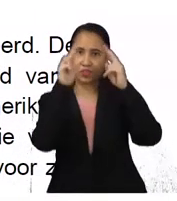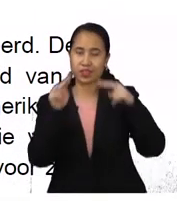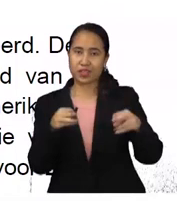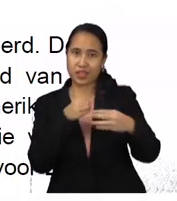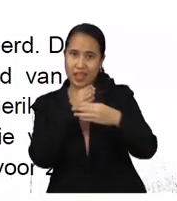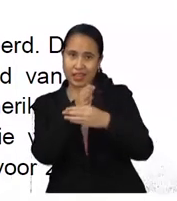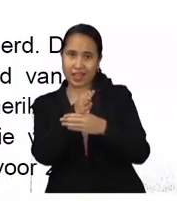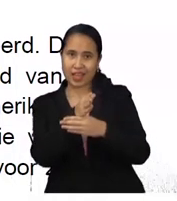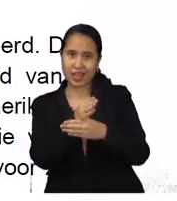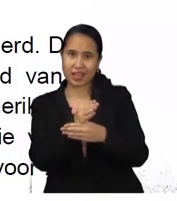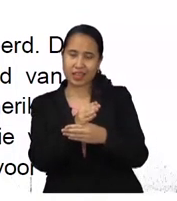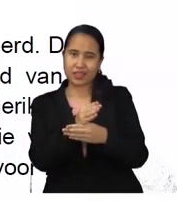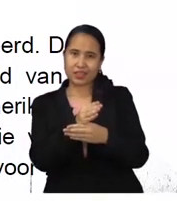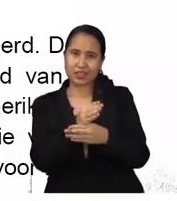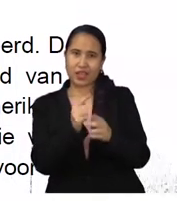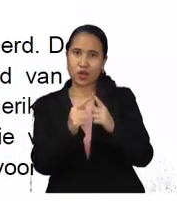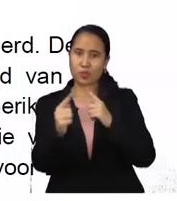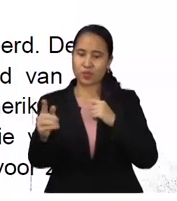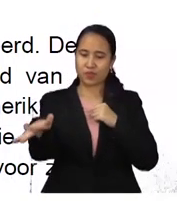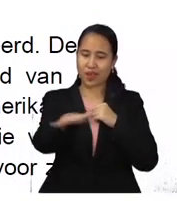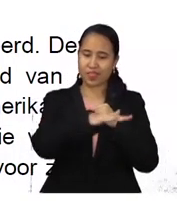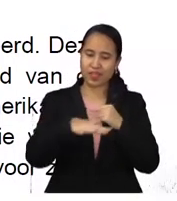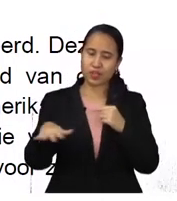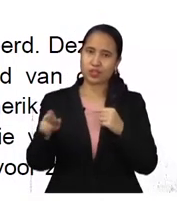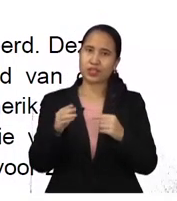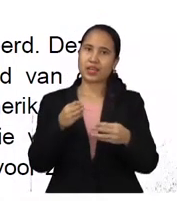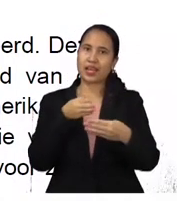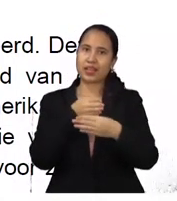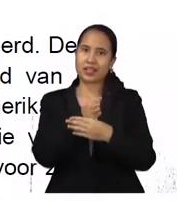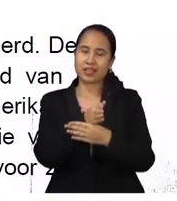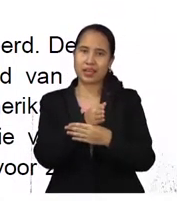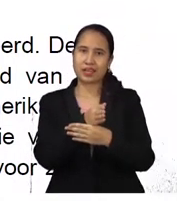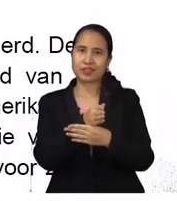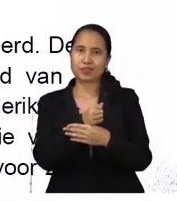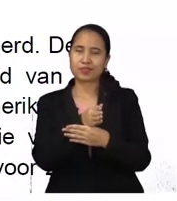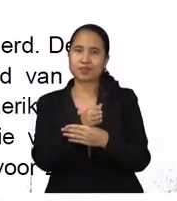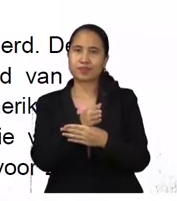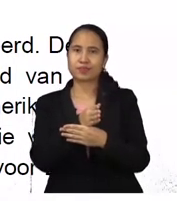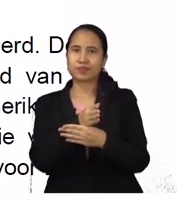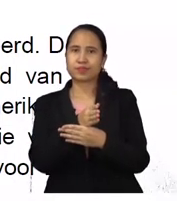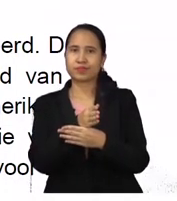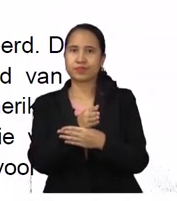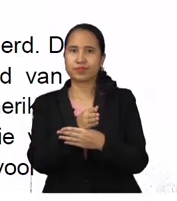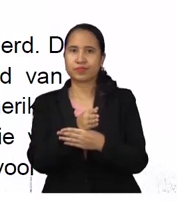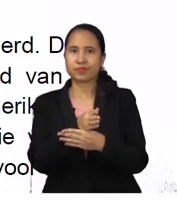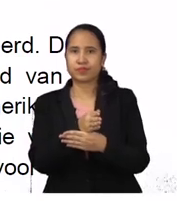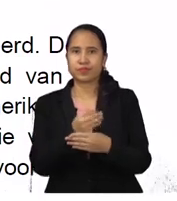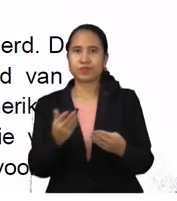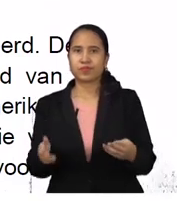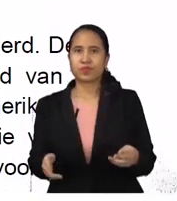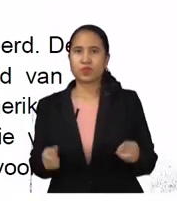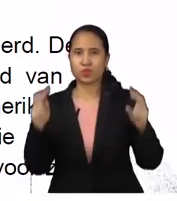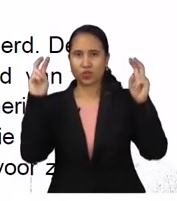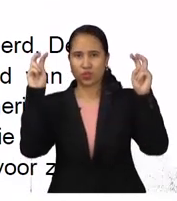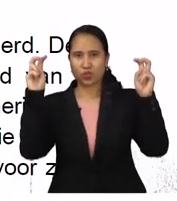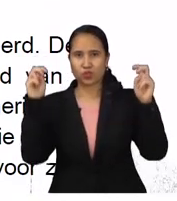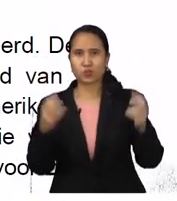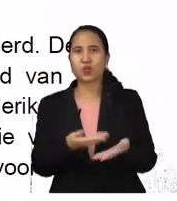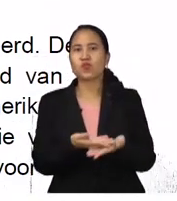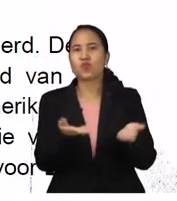van het nationaal recht ten aanzien van ieder verbindende bepalingen van verdragen, de zogenoemde